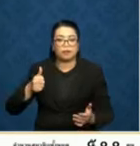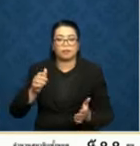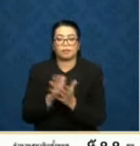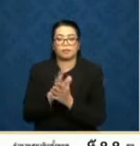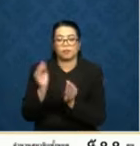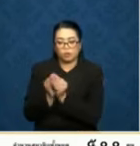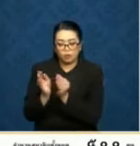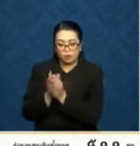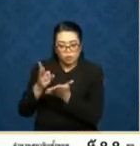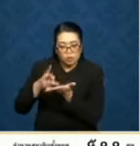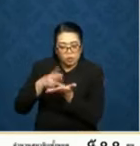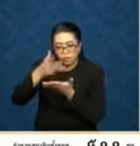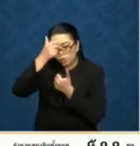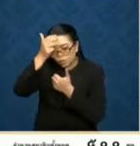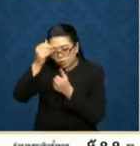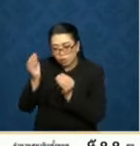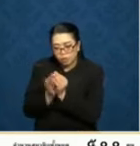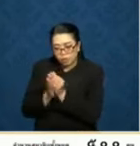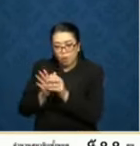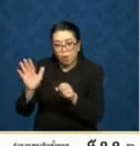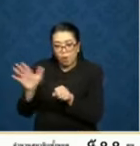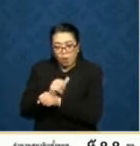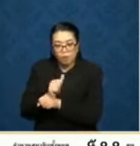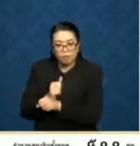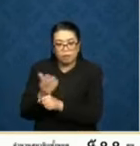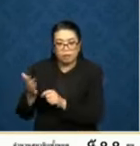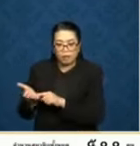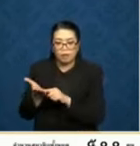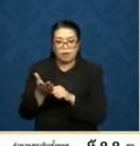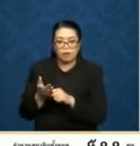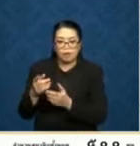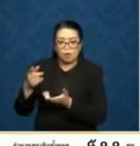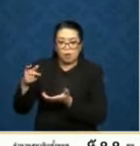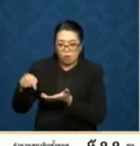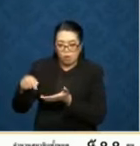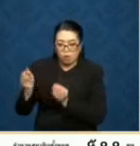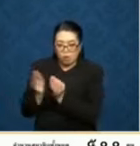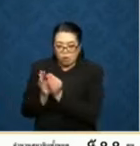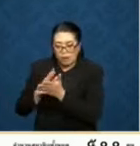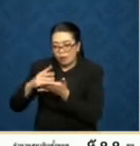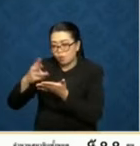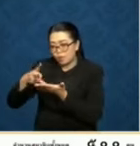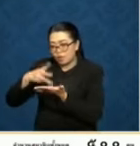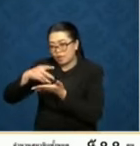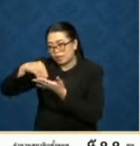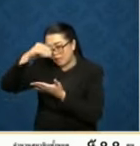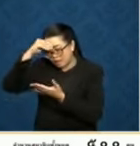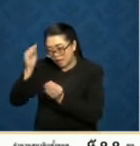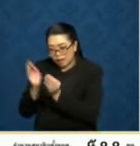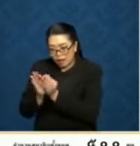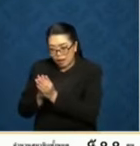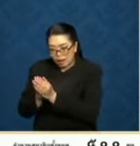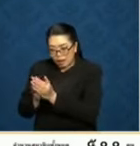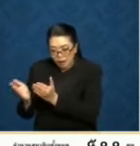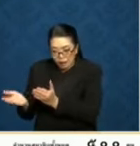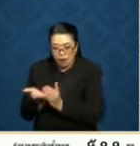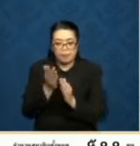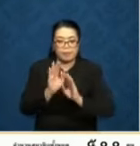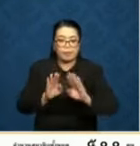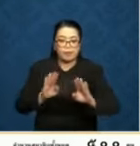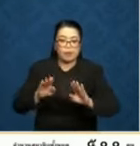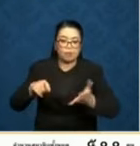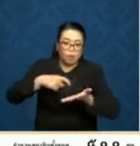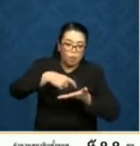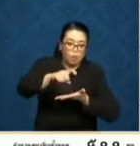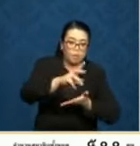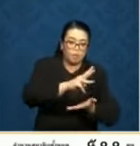สมหนวยกตามวิชาทเขาสนใจแล้วสามารถทจะถ่ายโอนหนวยกจตรงนี้ต่อไปเทียบโอนจากระดับฉัน